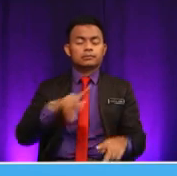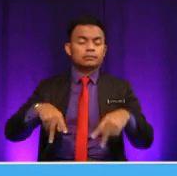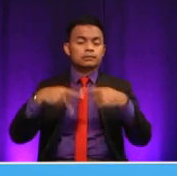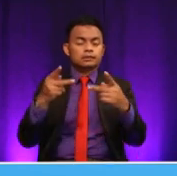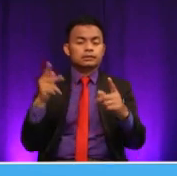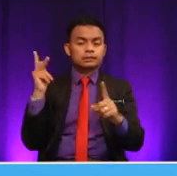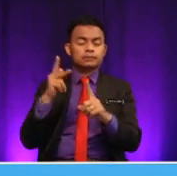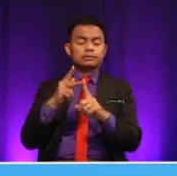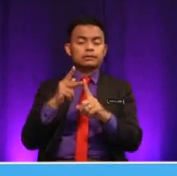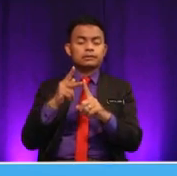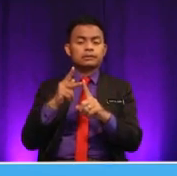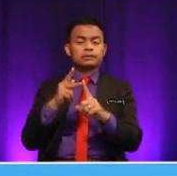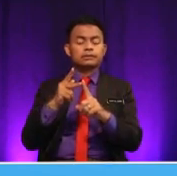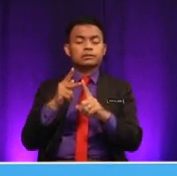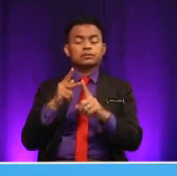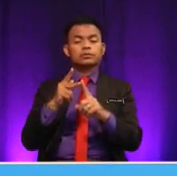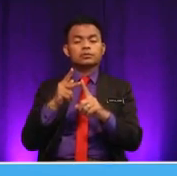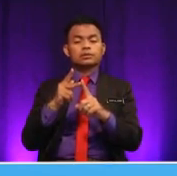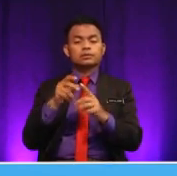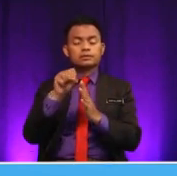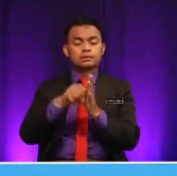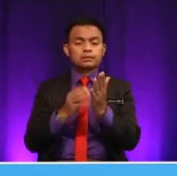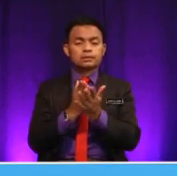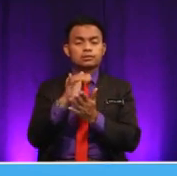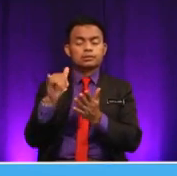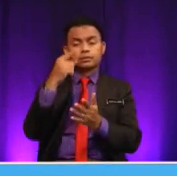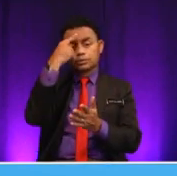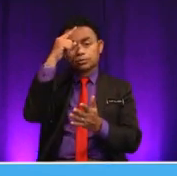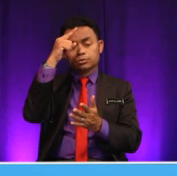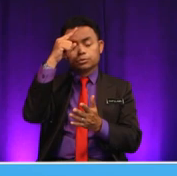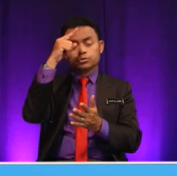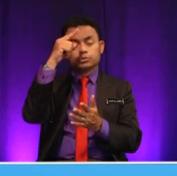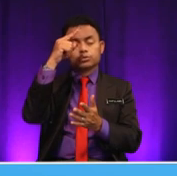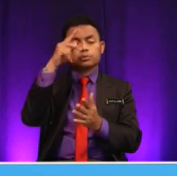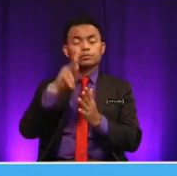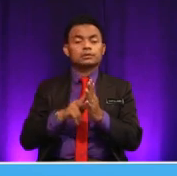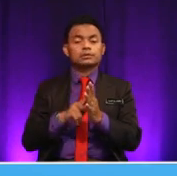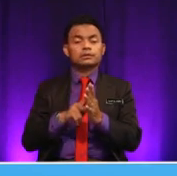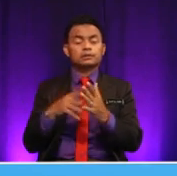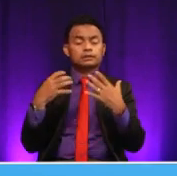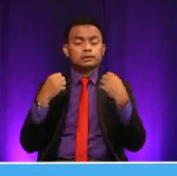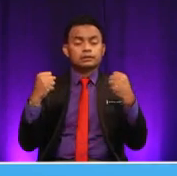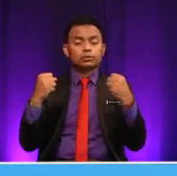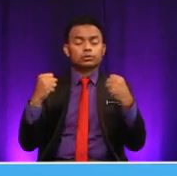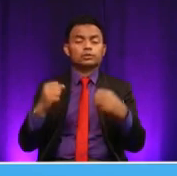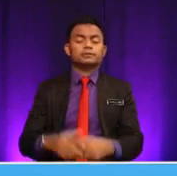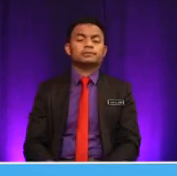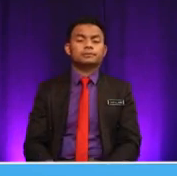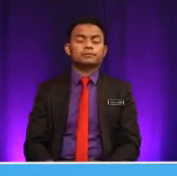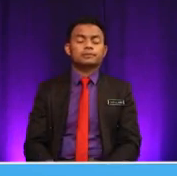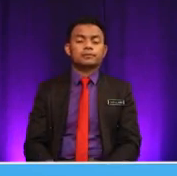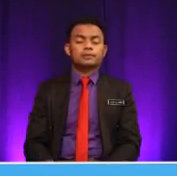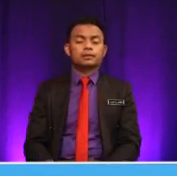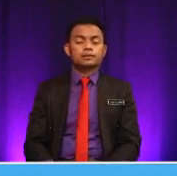komponen seterusnya Oke untuk Komponen daya tahan otot Oke dalam kesehatan Oke jadi Ujian adalah